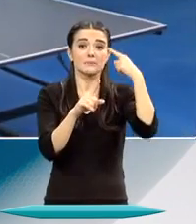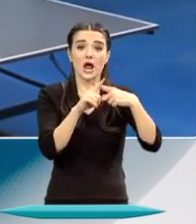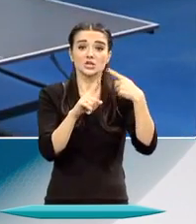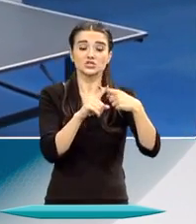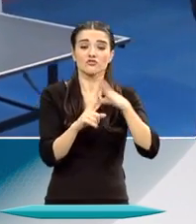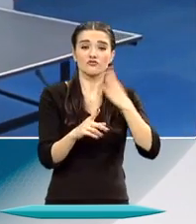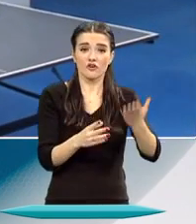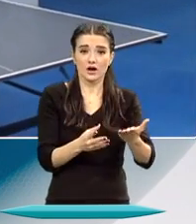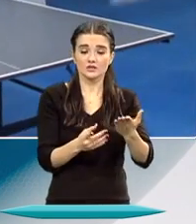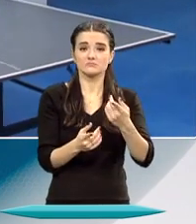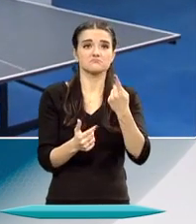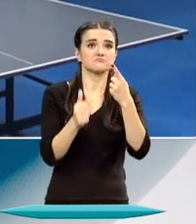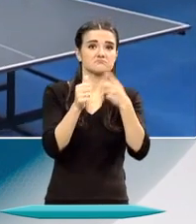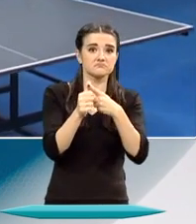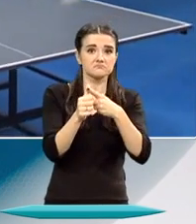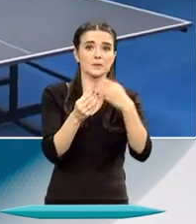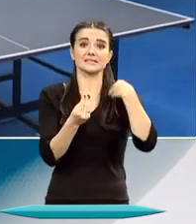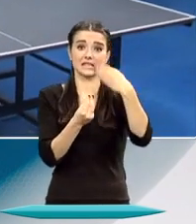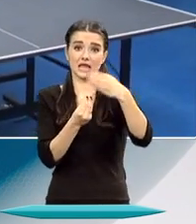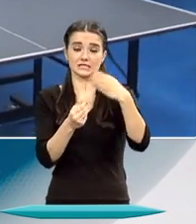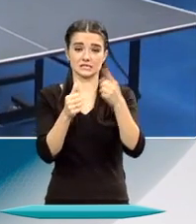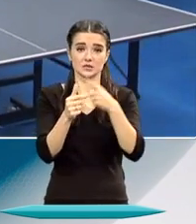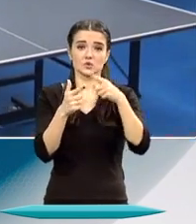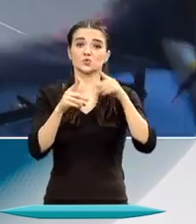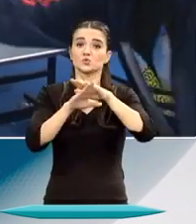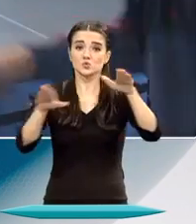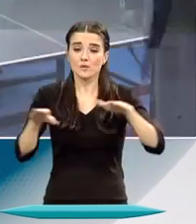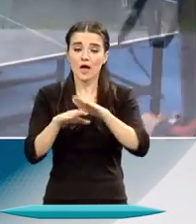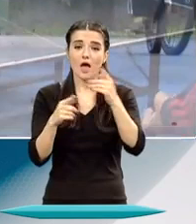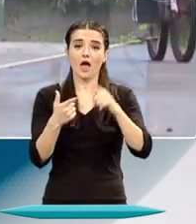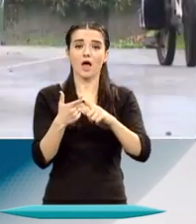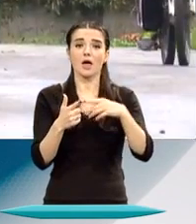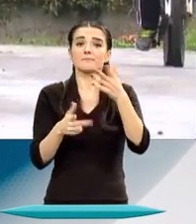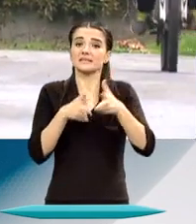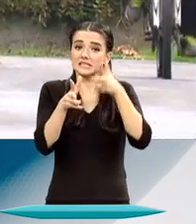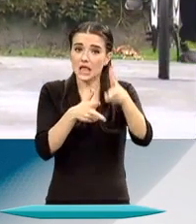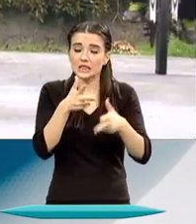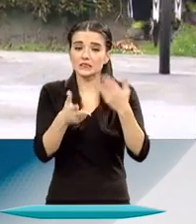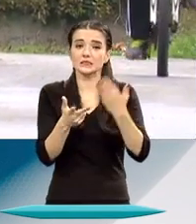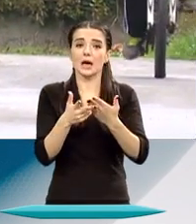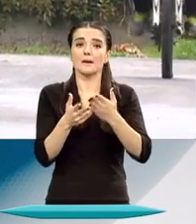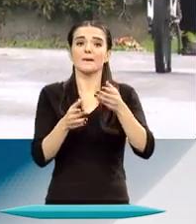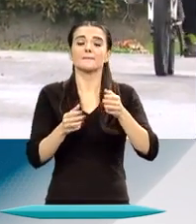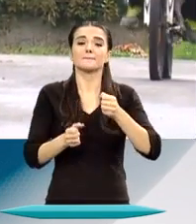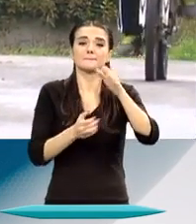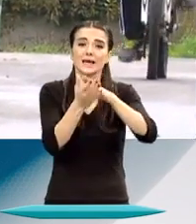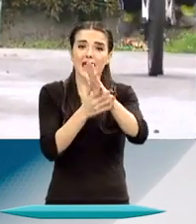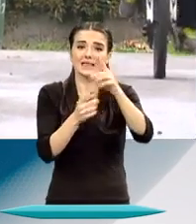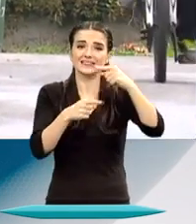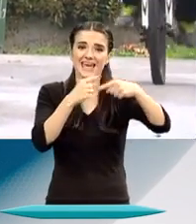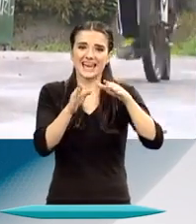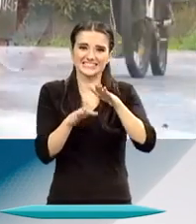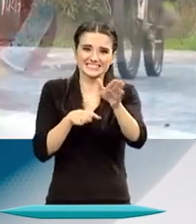Hangi branşlarımızda ana branşlarımız? Onları ben sizlere söyleyeyim. Masa tenisi, yüzme, bunun dışında